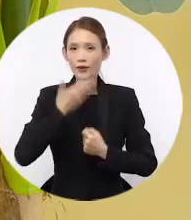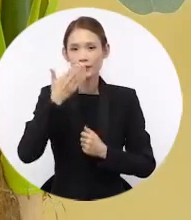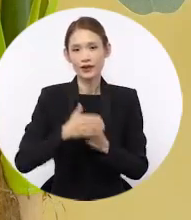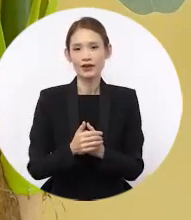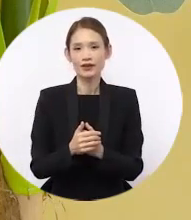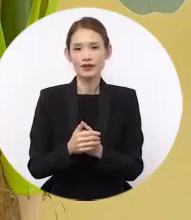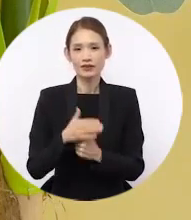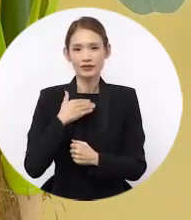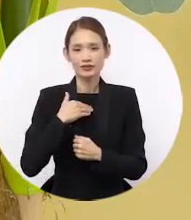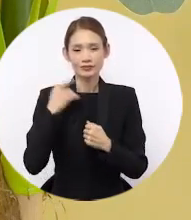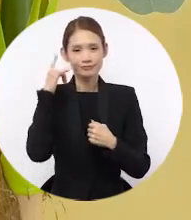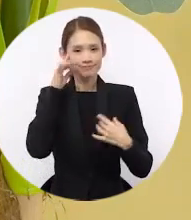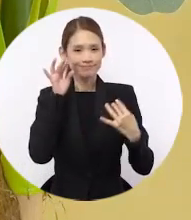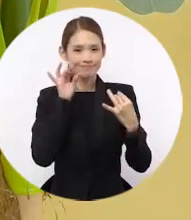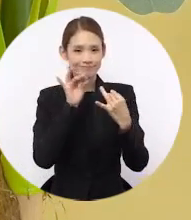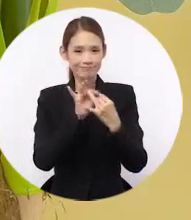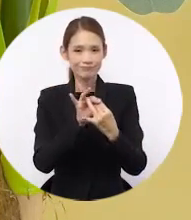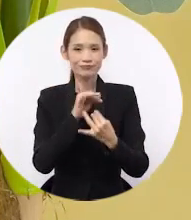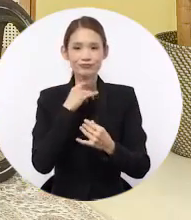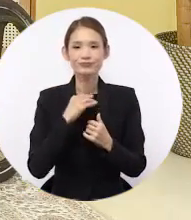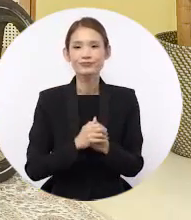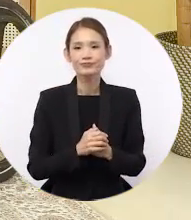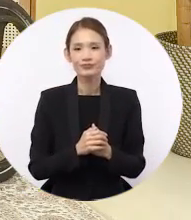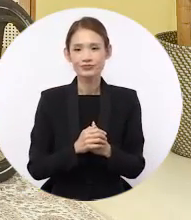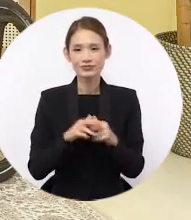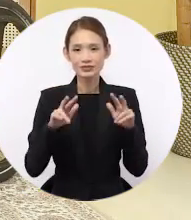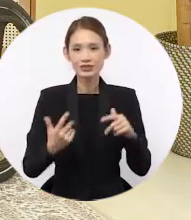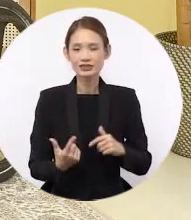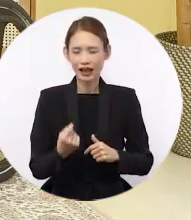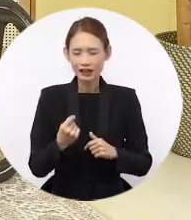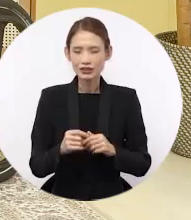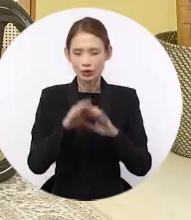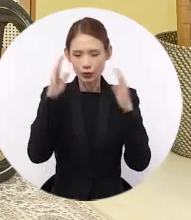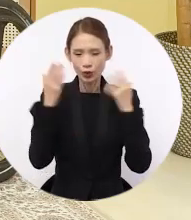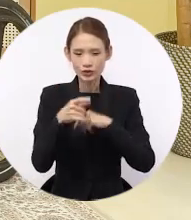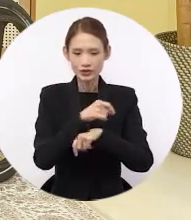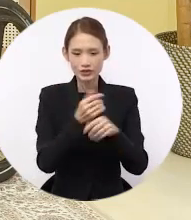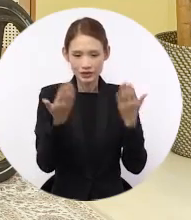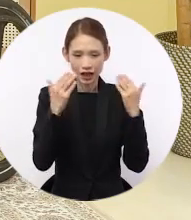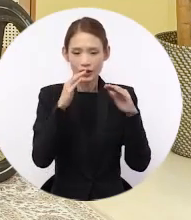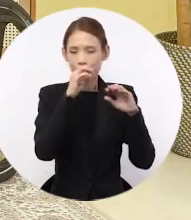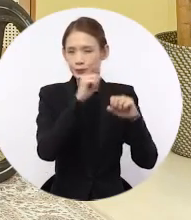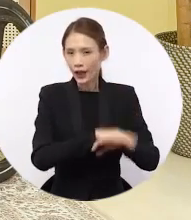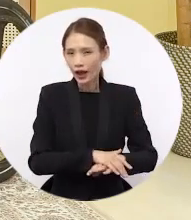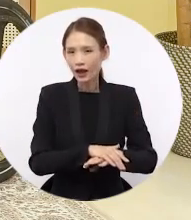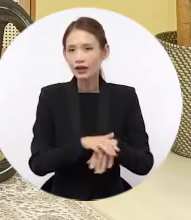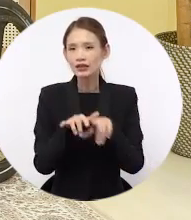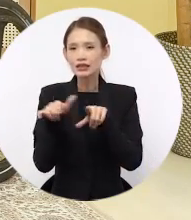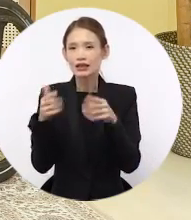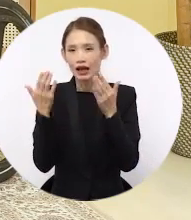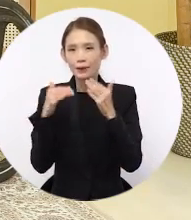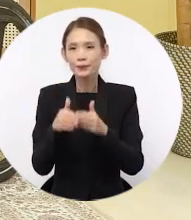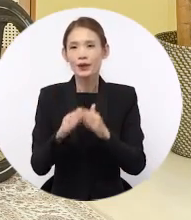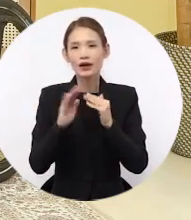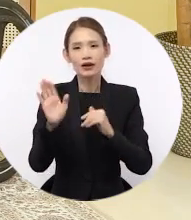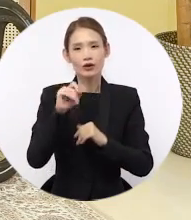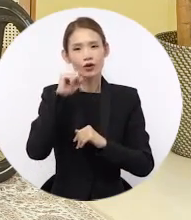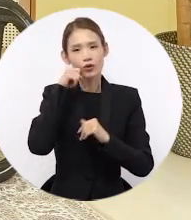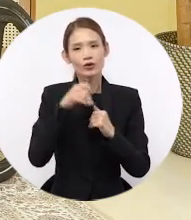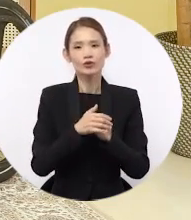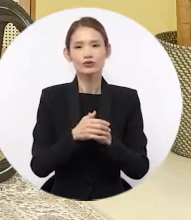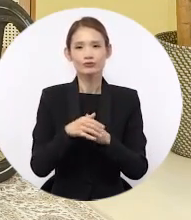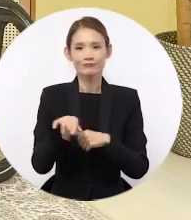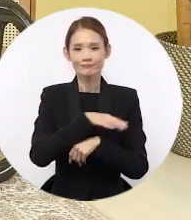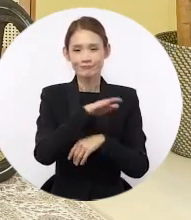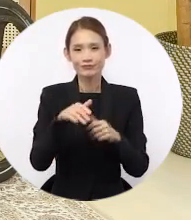것 같아요. 그래서 저도 아주 동의하는 바이고요. 사실 지금 당장 모든 특수학교를 없애고 일반 학교를 만들 수는 없는 일이잖아요.